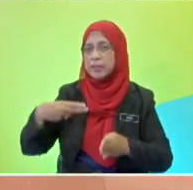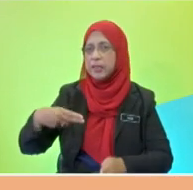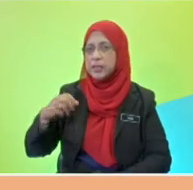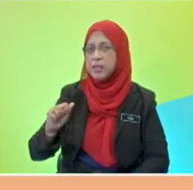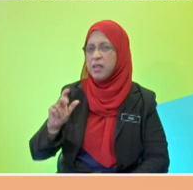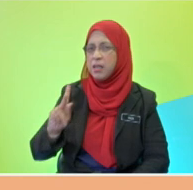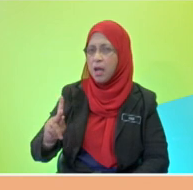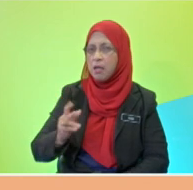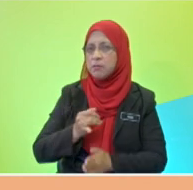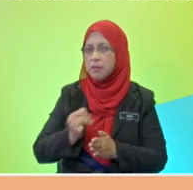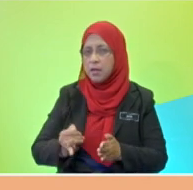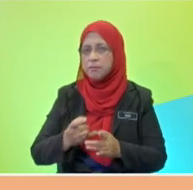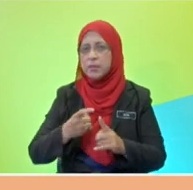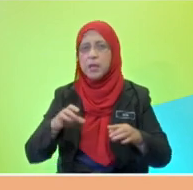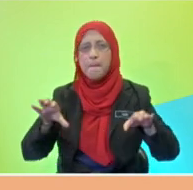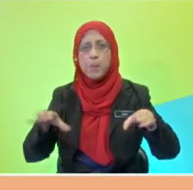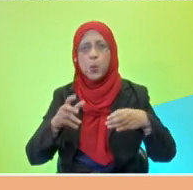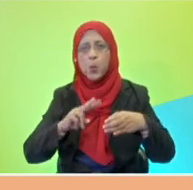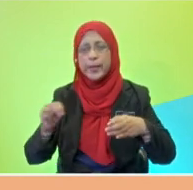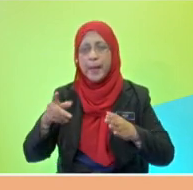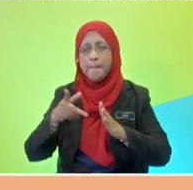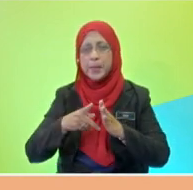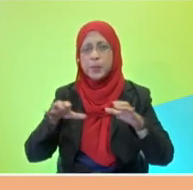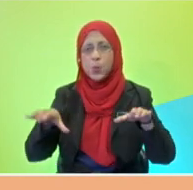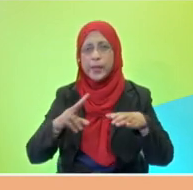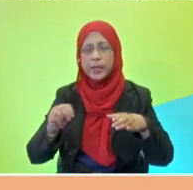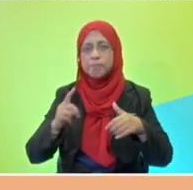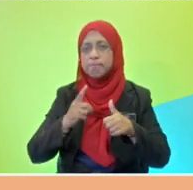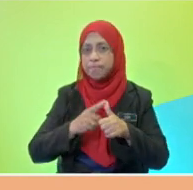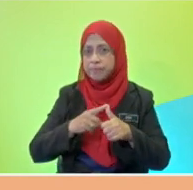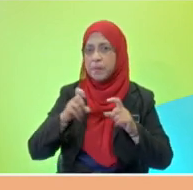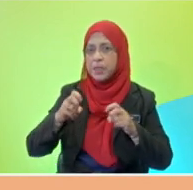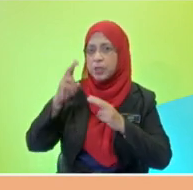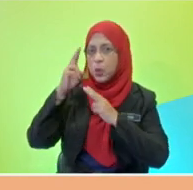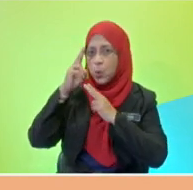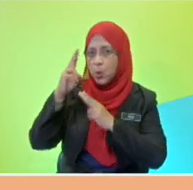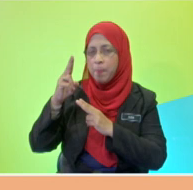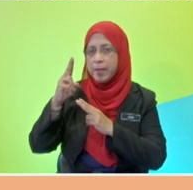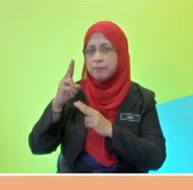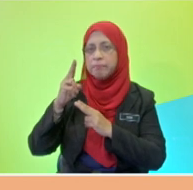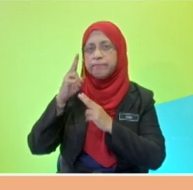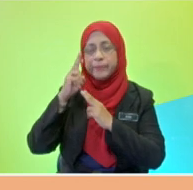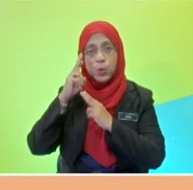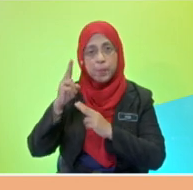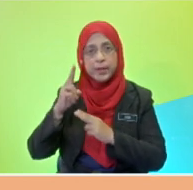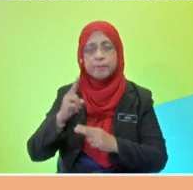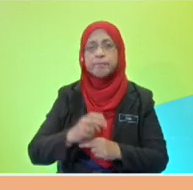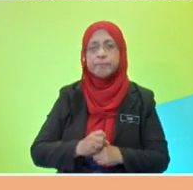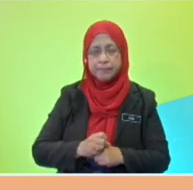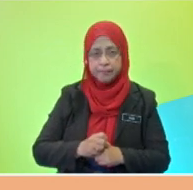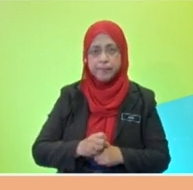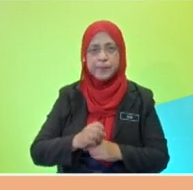perbuatan ah yang pertama hormati adat budaya dan agama contohnya kita orang